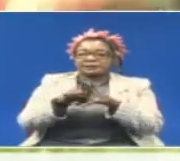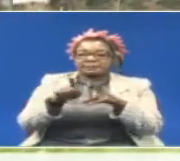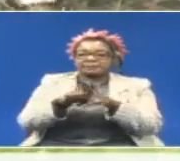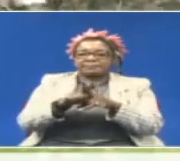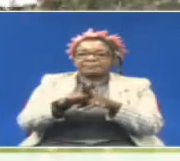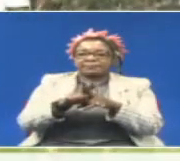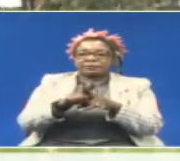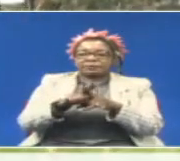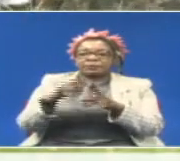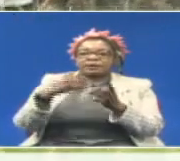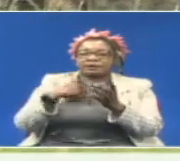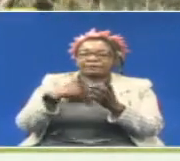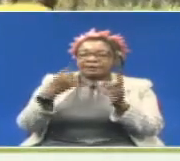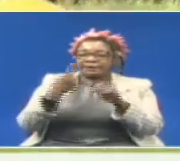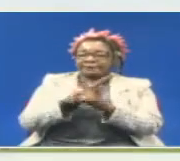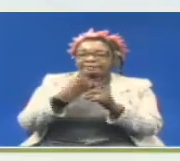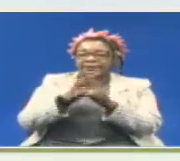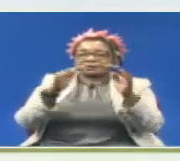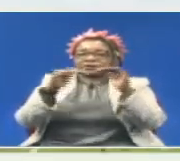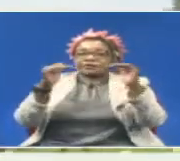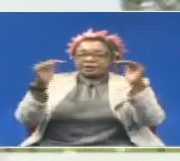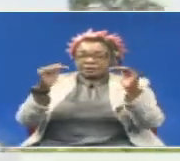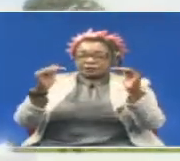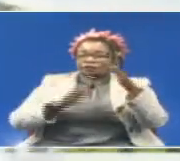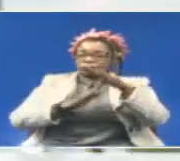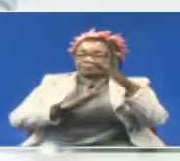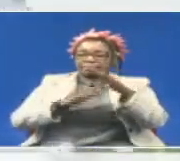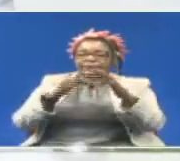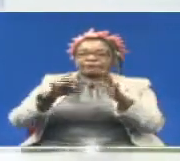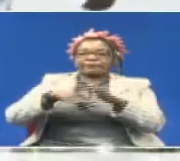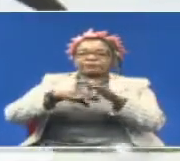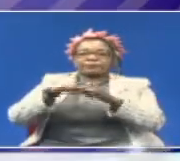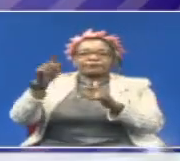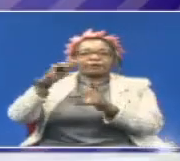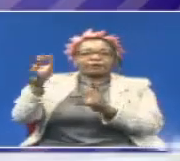imetuweka katika ranki nyingine ya juu katika football ya Kenya.